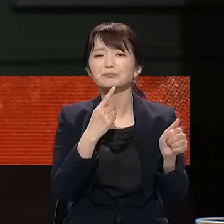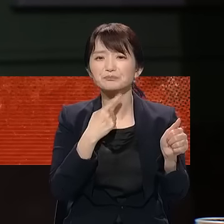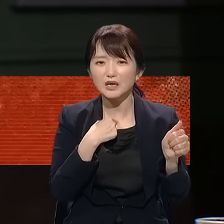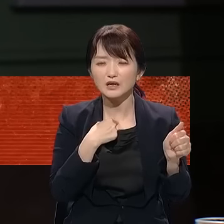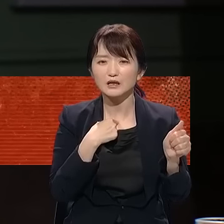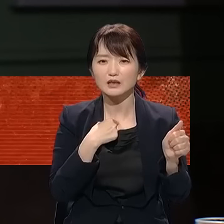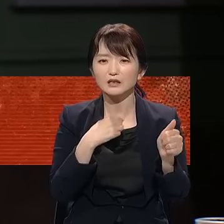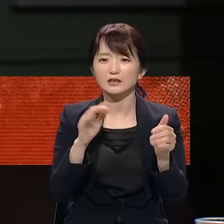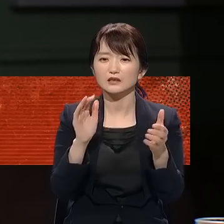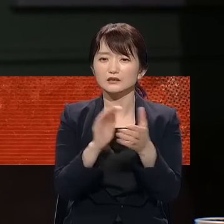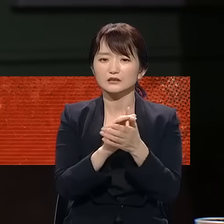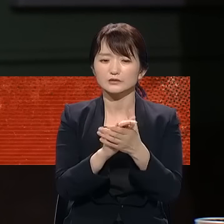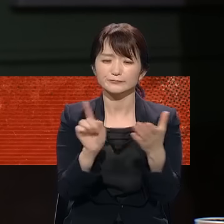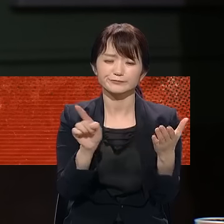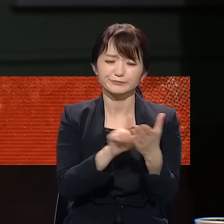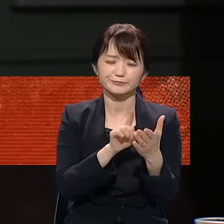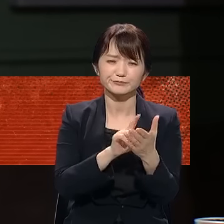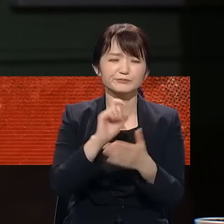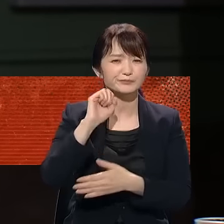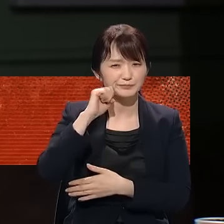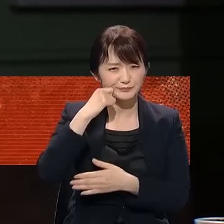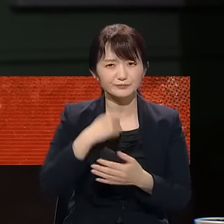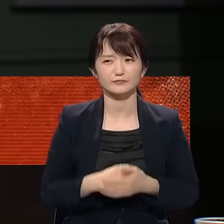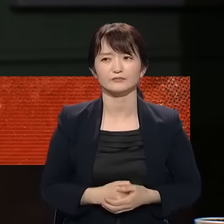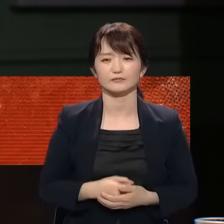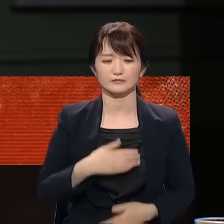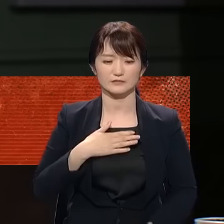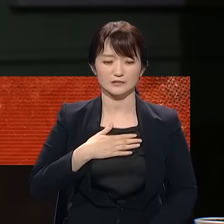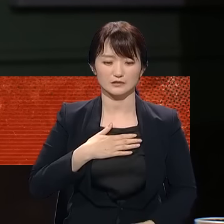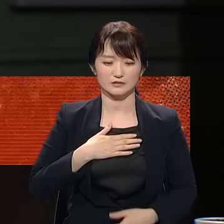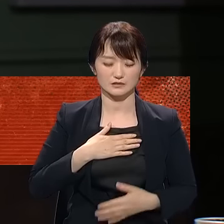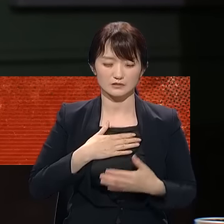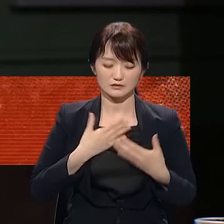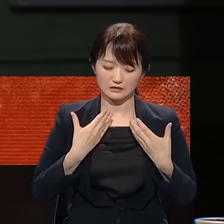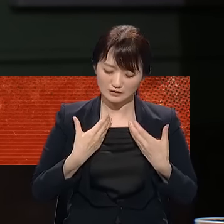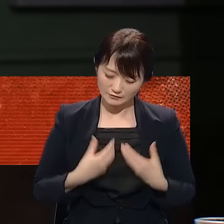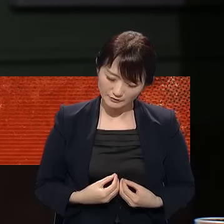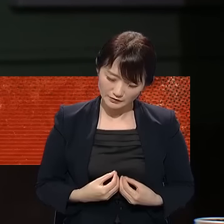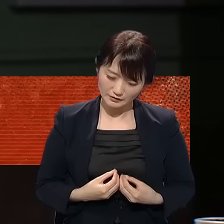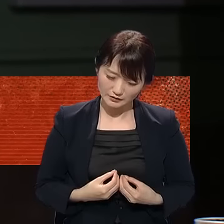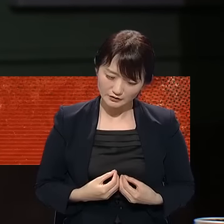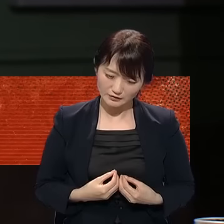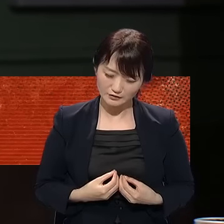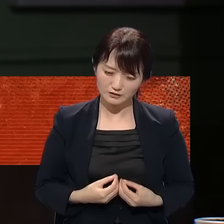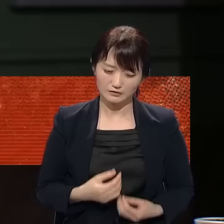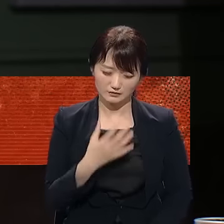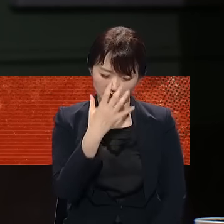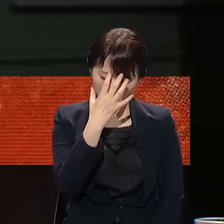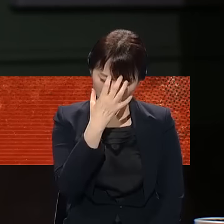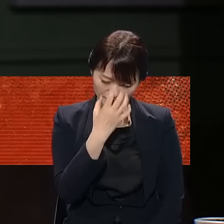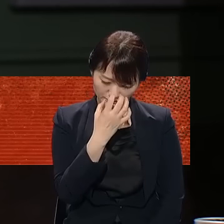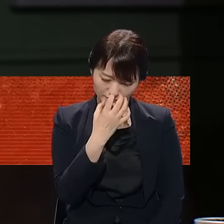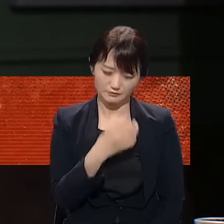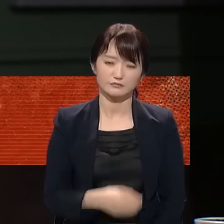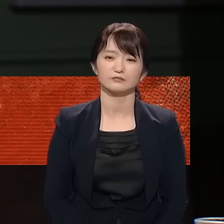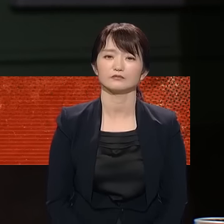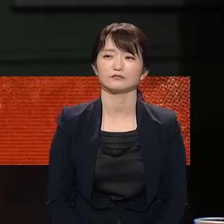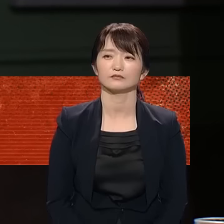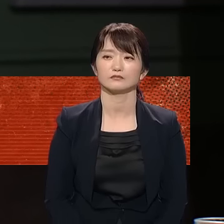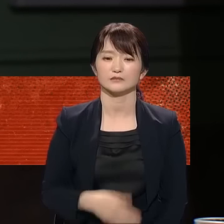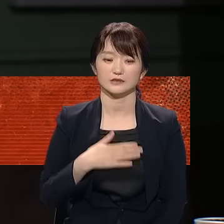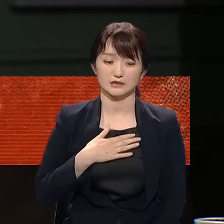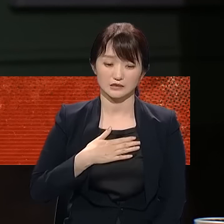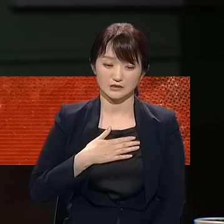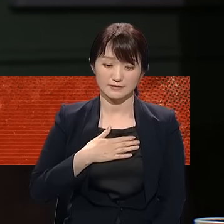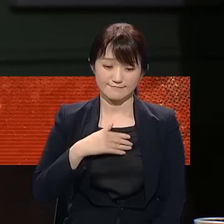형성도 굉장히 어려워 있고 또 정서적인 박탈감 좌절감 만성 우울에 시달렸습니다 그래서인지 아예 기분이 확